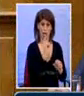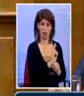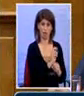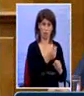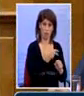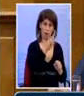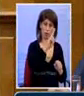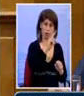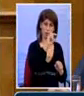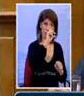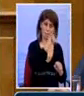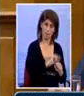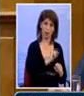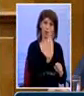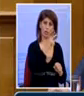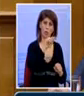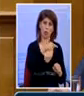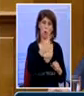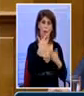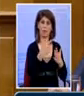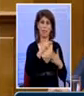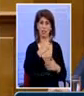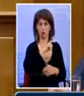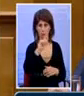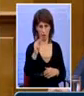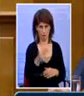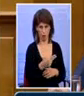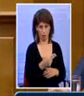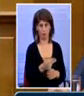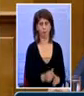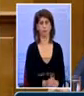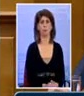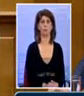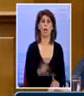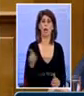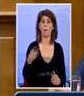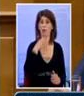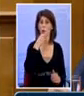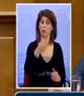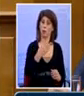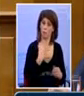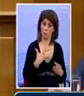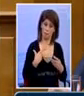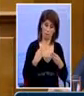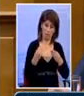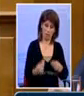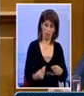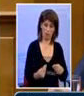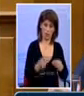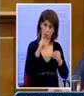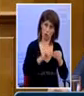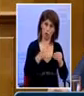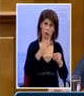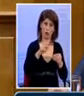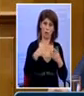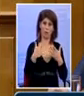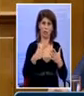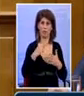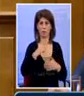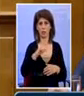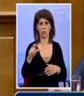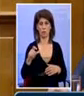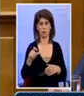αλλά μικρότερο κατά 2,7 δισεκατομμύρια ευρώ από αυτό το οποίο λέγατε ότι μας αφήνετε, αφήσατε και ένα